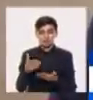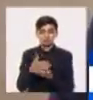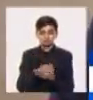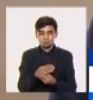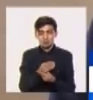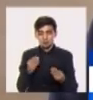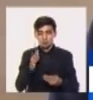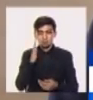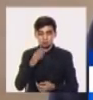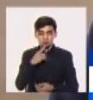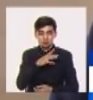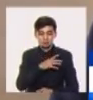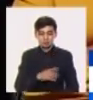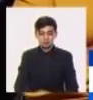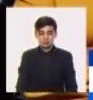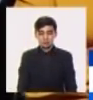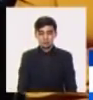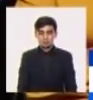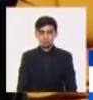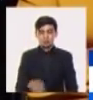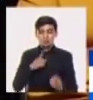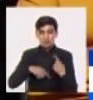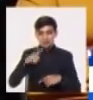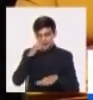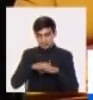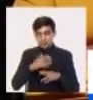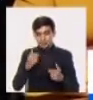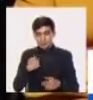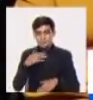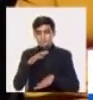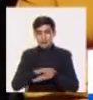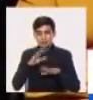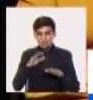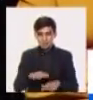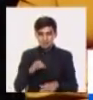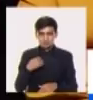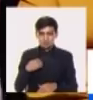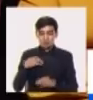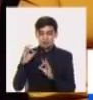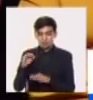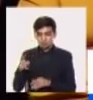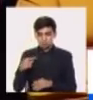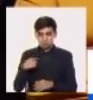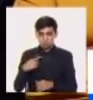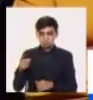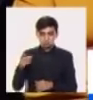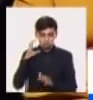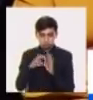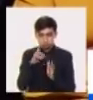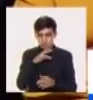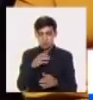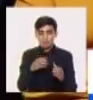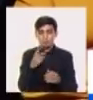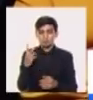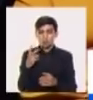жинап қол ұшын беретіндерін айтады. Біз акимат болғанмен біз банкілерге сөзіміз жүрмейді. Мысалы, десек, екінші деңгейлі банктерге сен кредитін